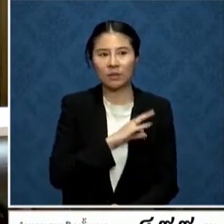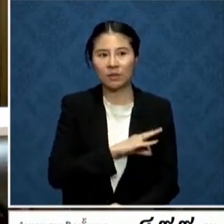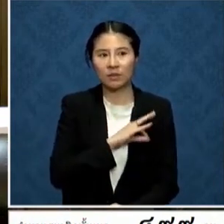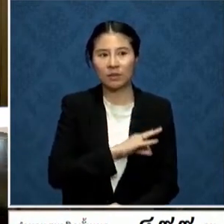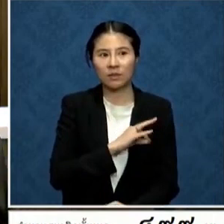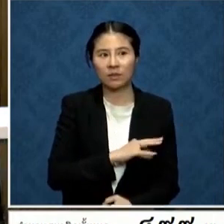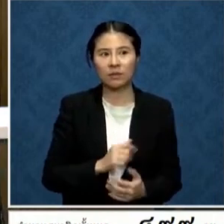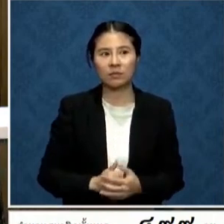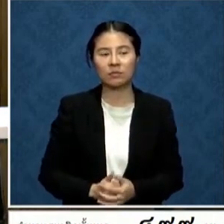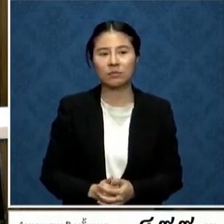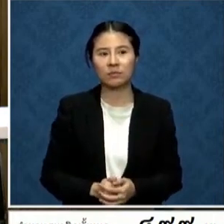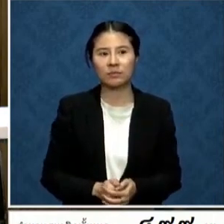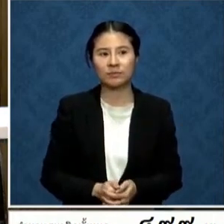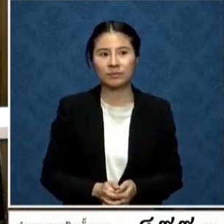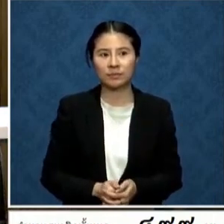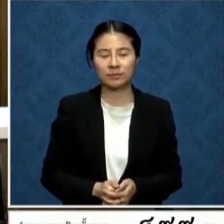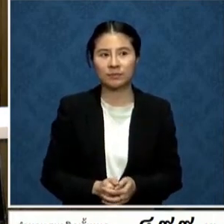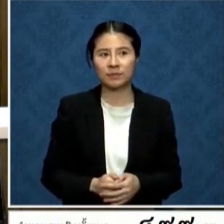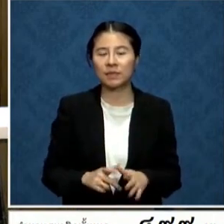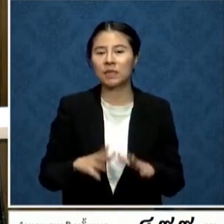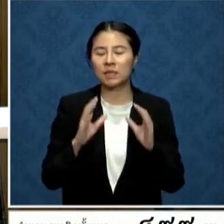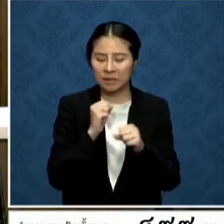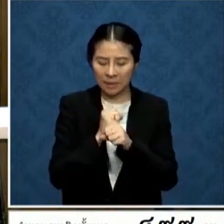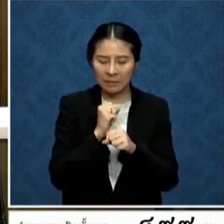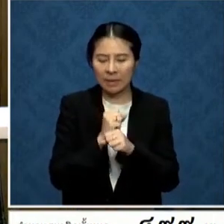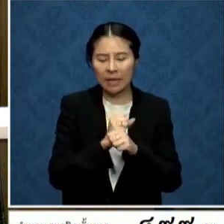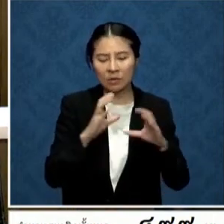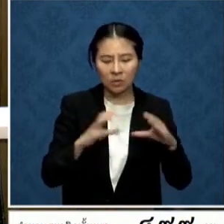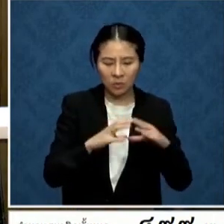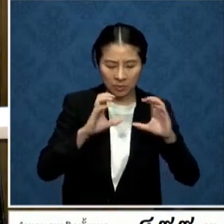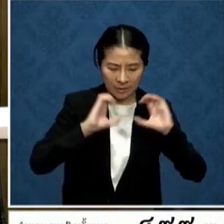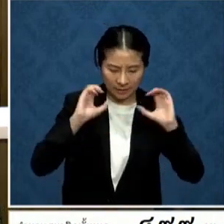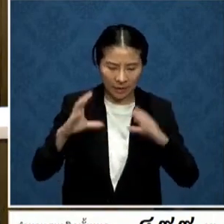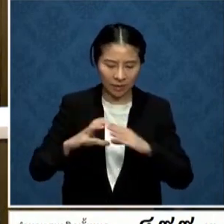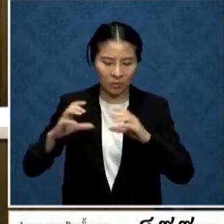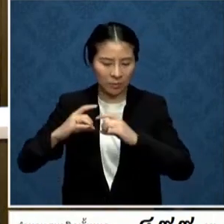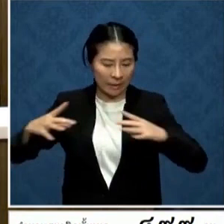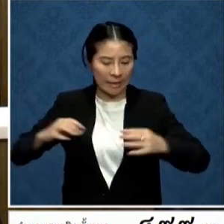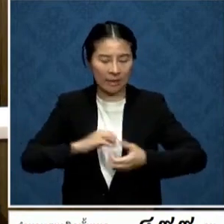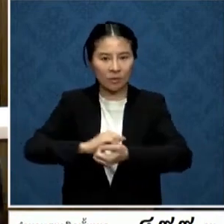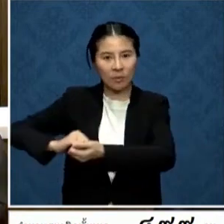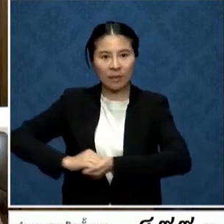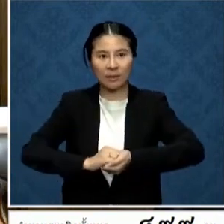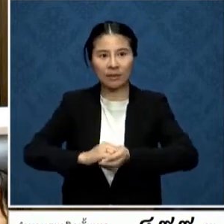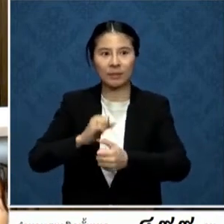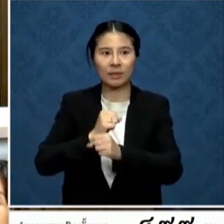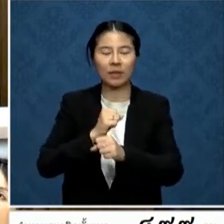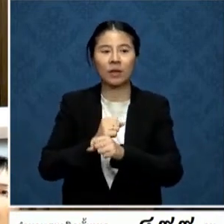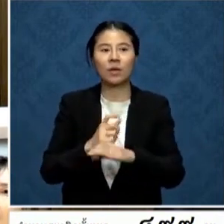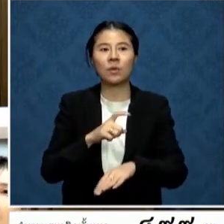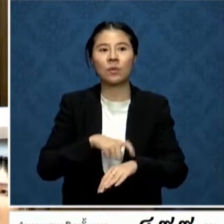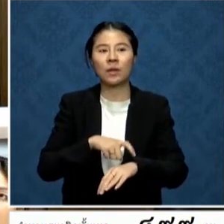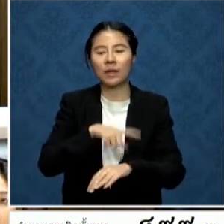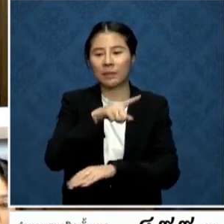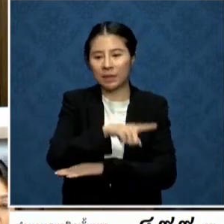ครับในแง่ที่ว่าวันนี้เราอยากให้มีบรรยากาศในการการทำงานร่วมกันได้ระหว่างฝ่ายค้าและฝ่ายรัฐบาลเมื่อตอนบ่ายต้องขอขอบคุณนะครับ